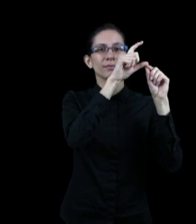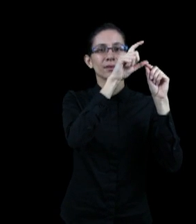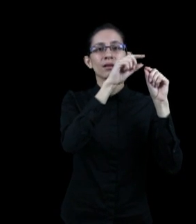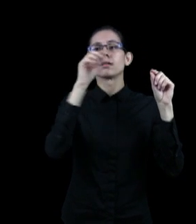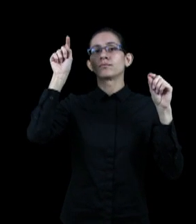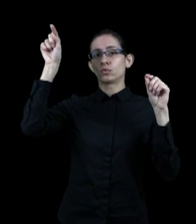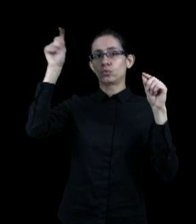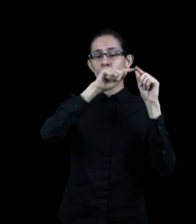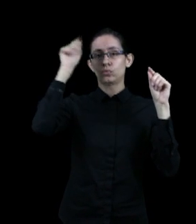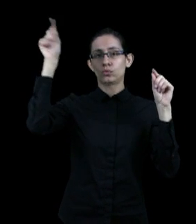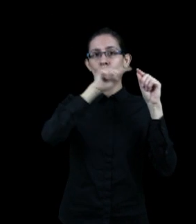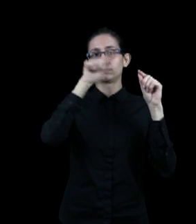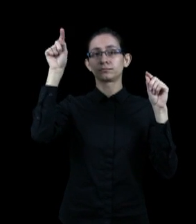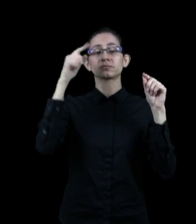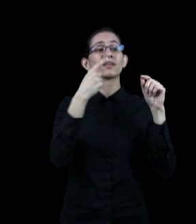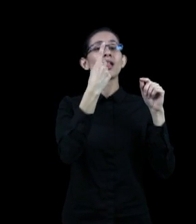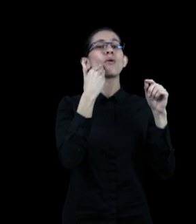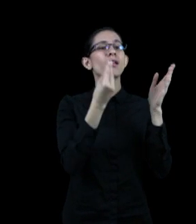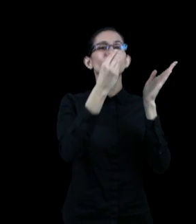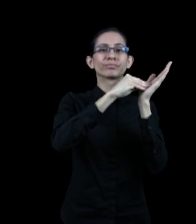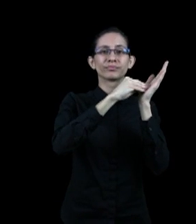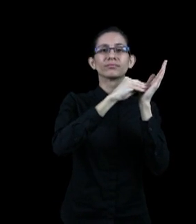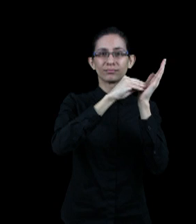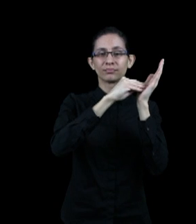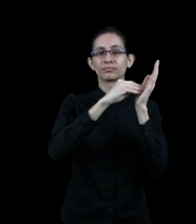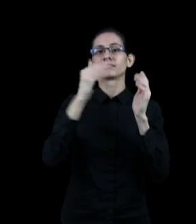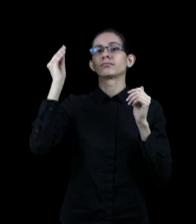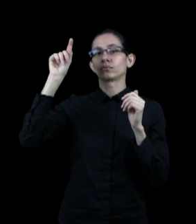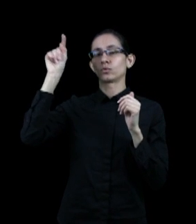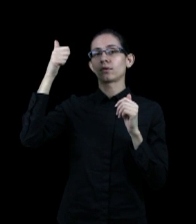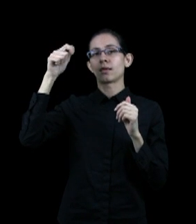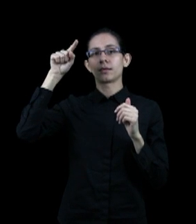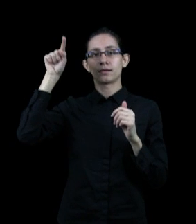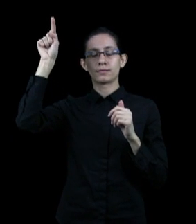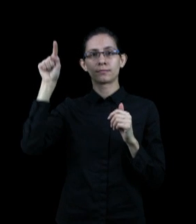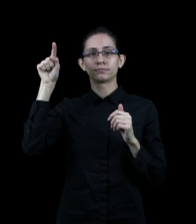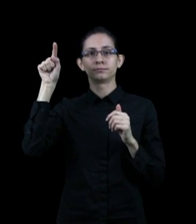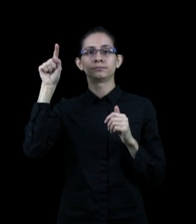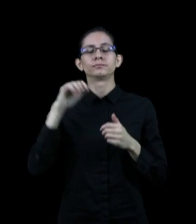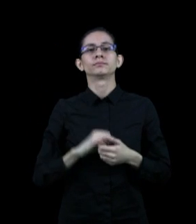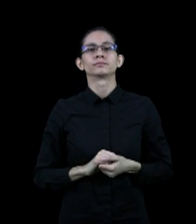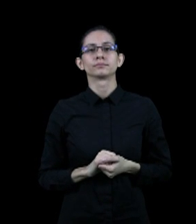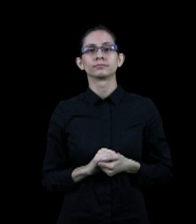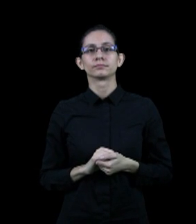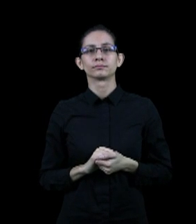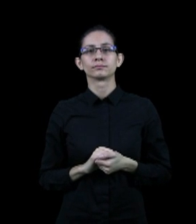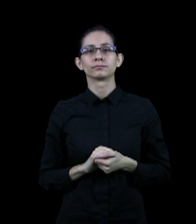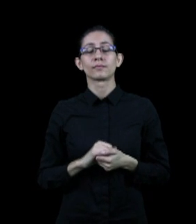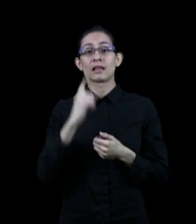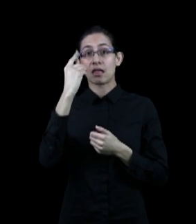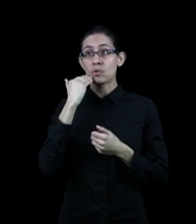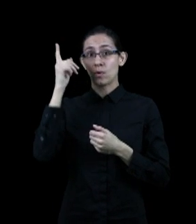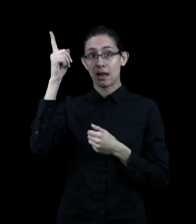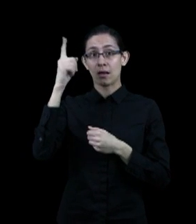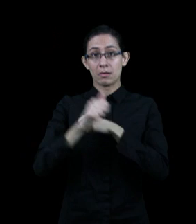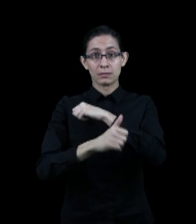1 dolara. Wzrost ceny za galon o 1 dolara. Mamy wzrost o 1